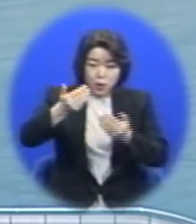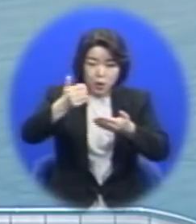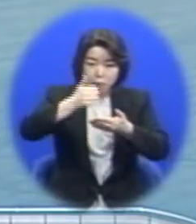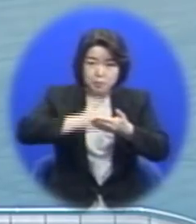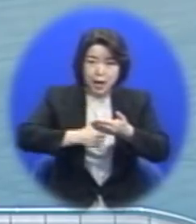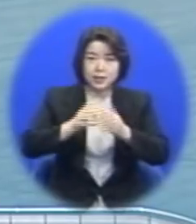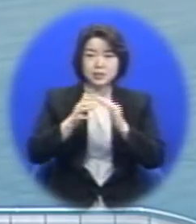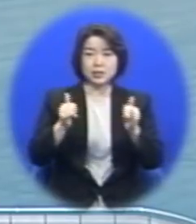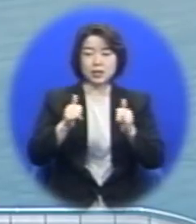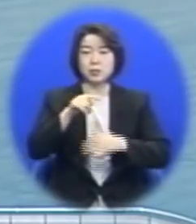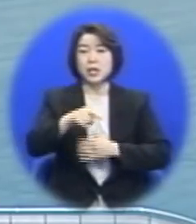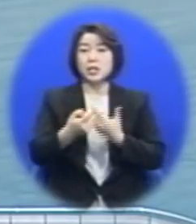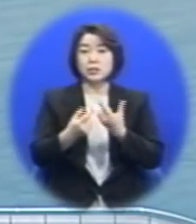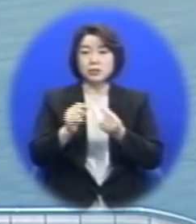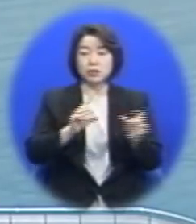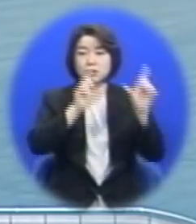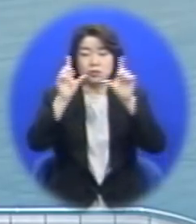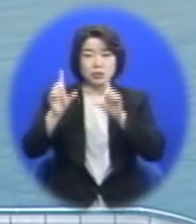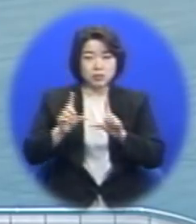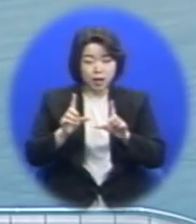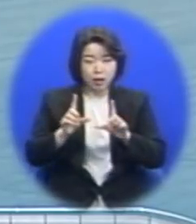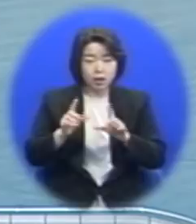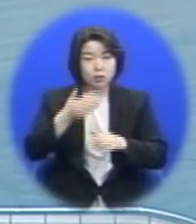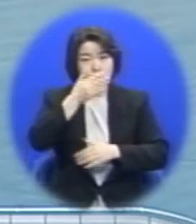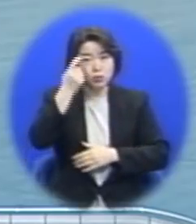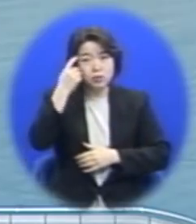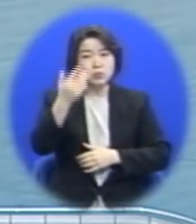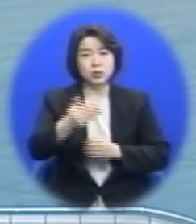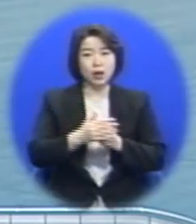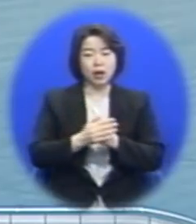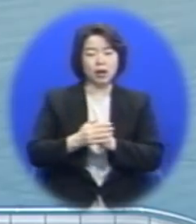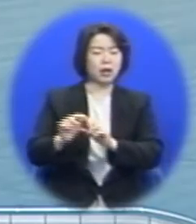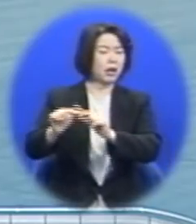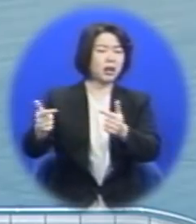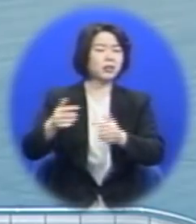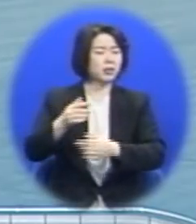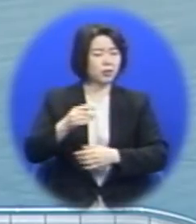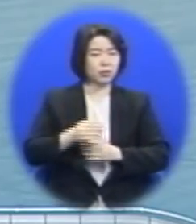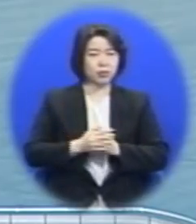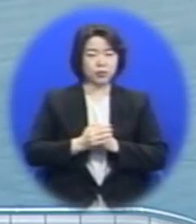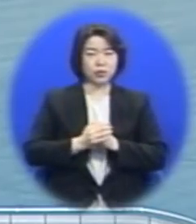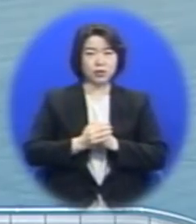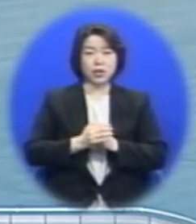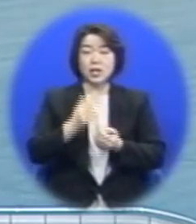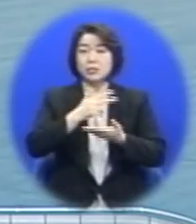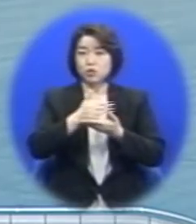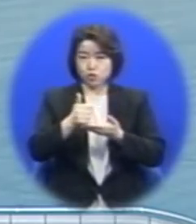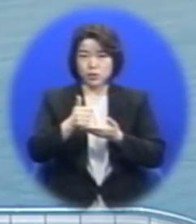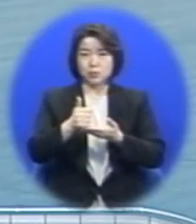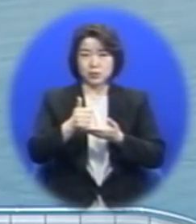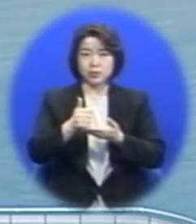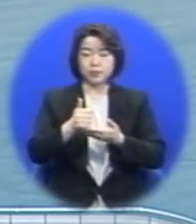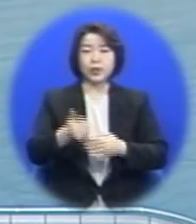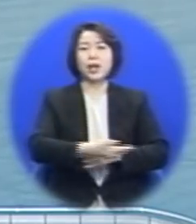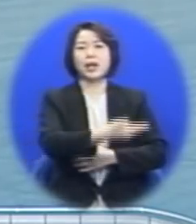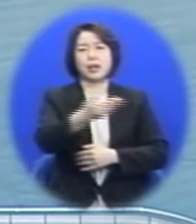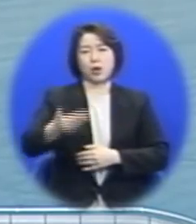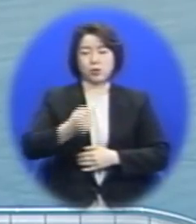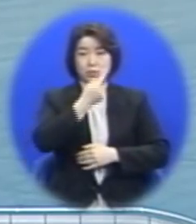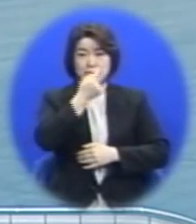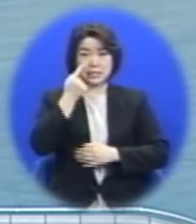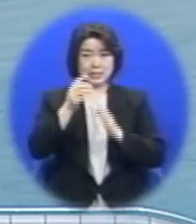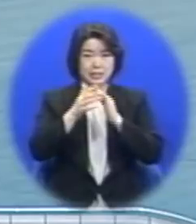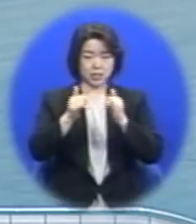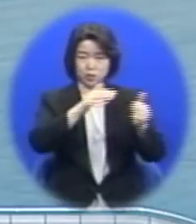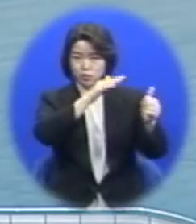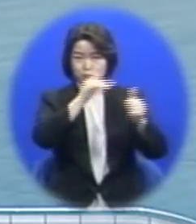그런 생각으로 살게 말이 아니잖아요. 주님은 여러분을 증인으로